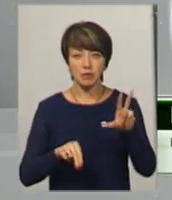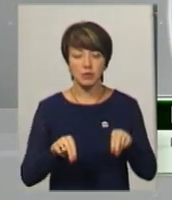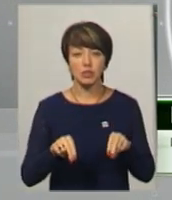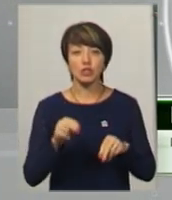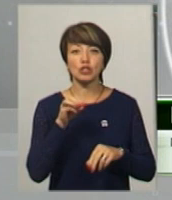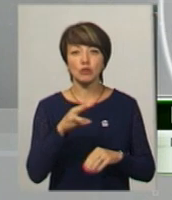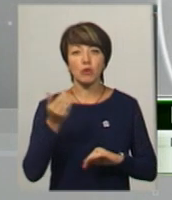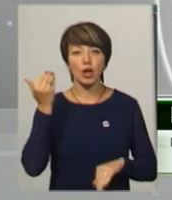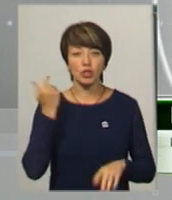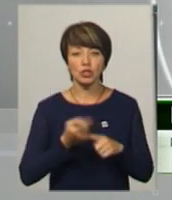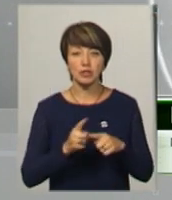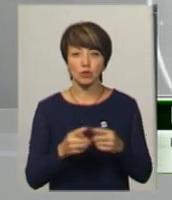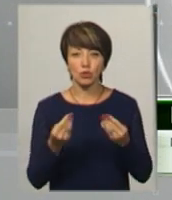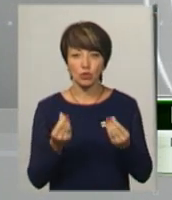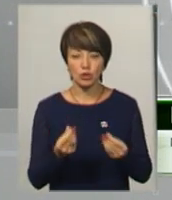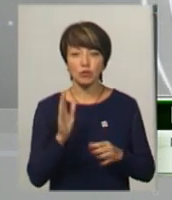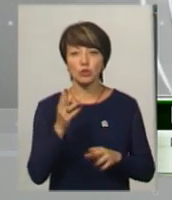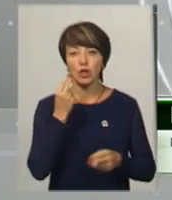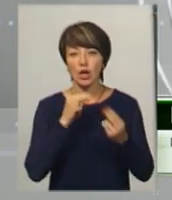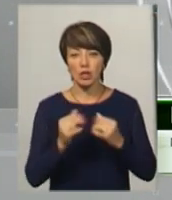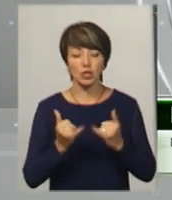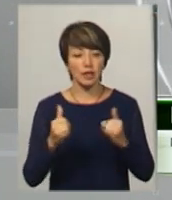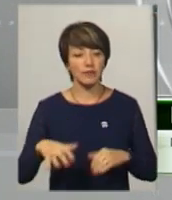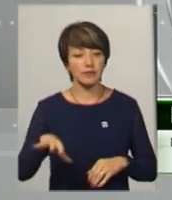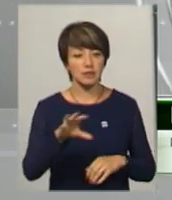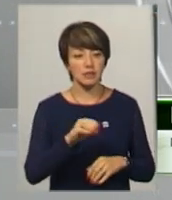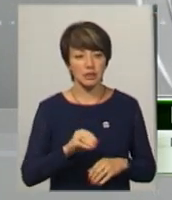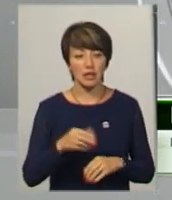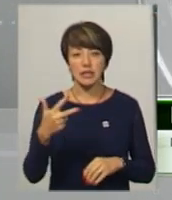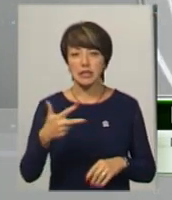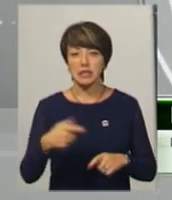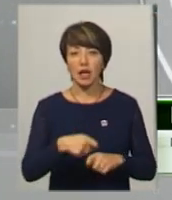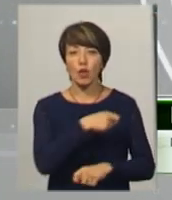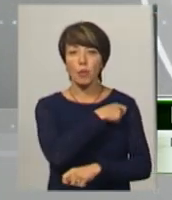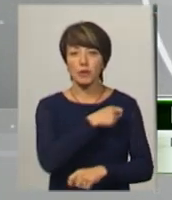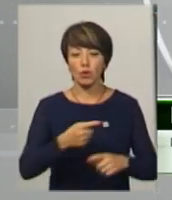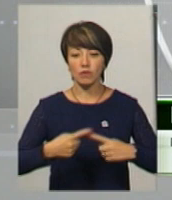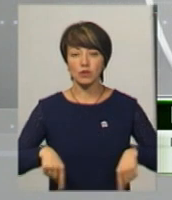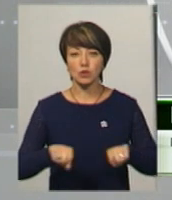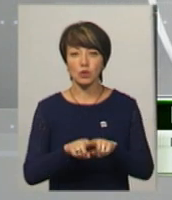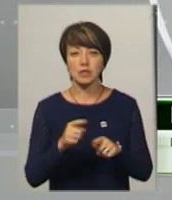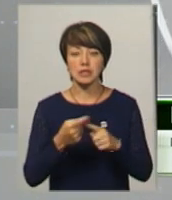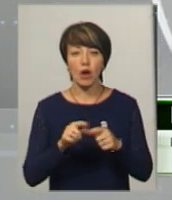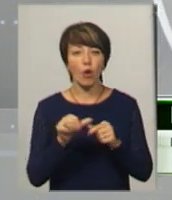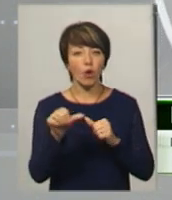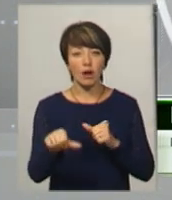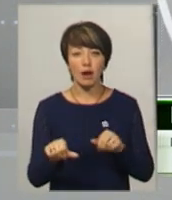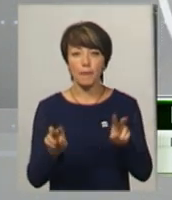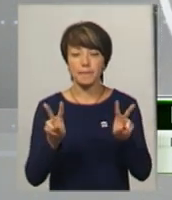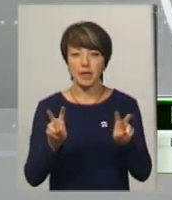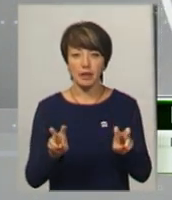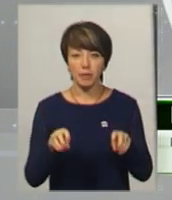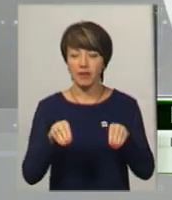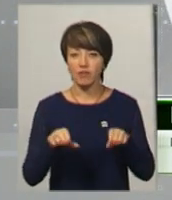раніше поступлять ці кошти, тим буде краще для всіх. По 30-кілометровій зоні це окрема тема, день не